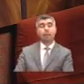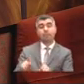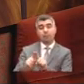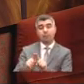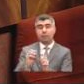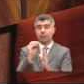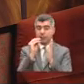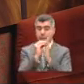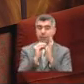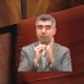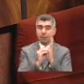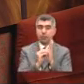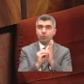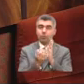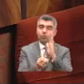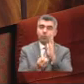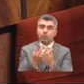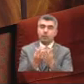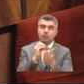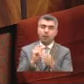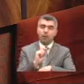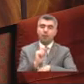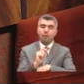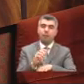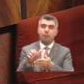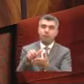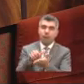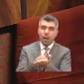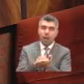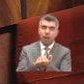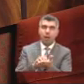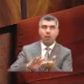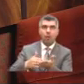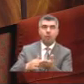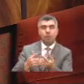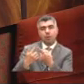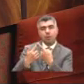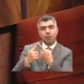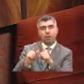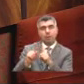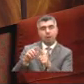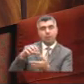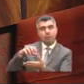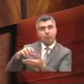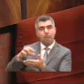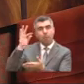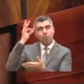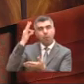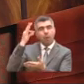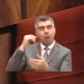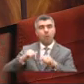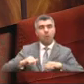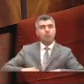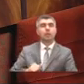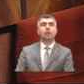إدراج مهام جديدة لقطاع الفلاحة وإحداث مصالح جديدة على الصعيد المركزي والجهوي